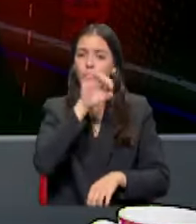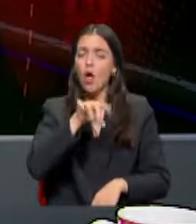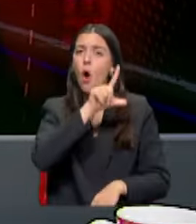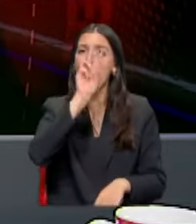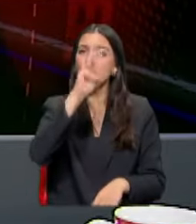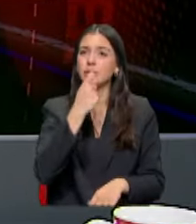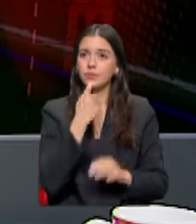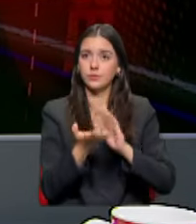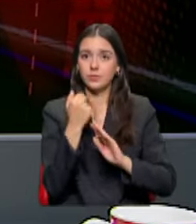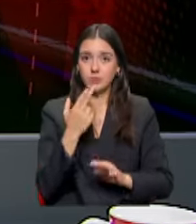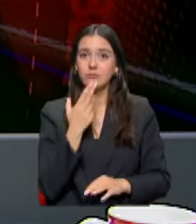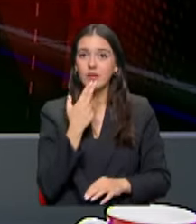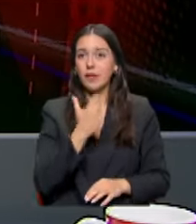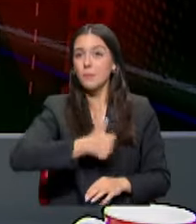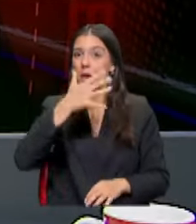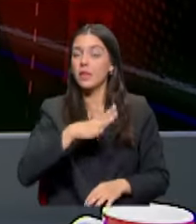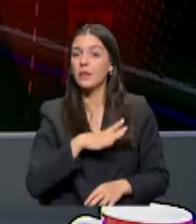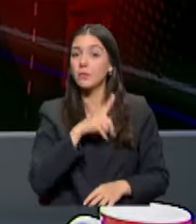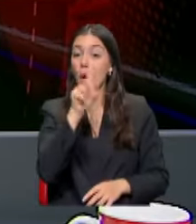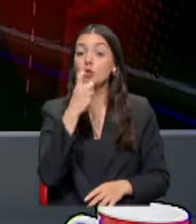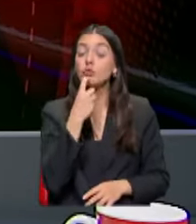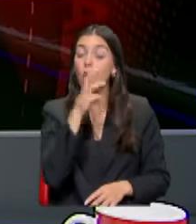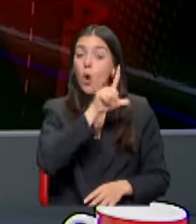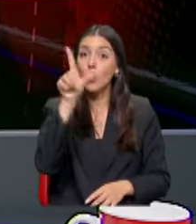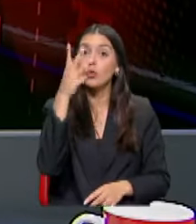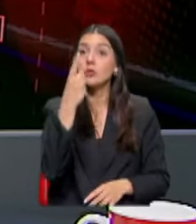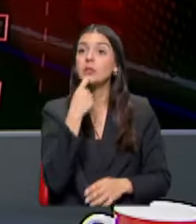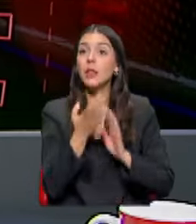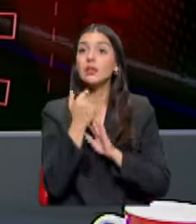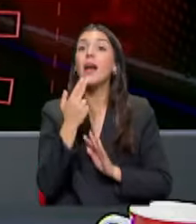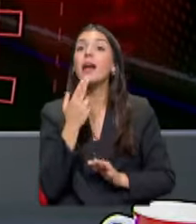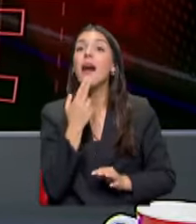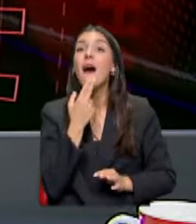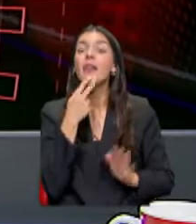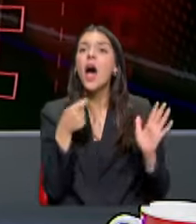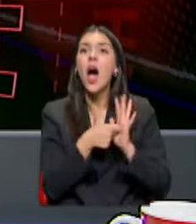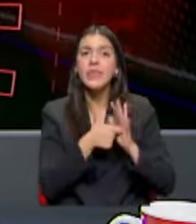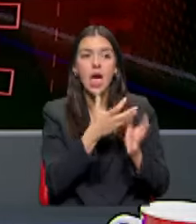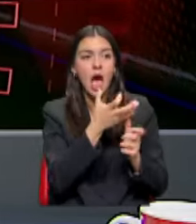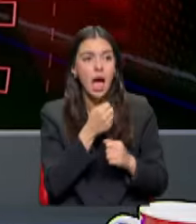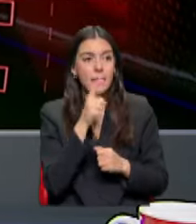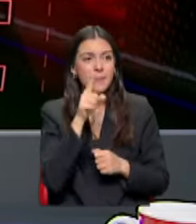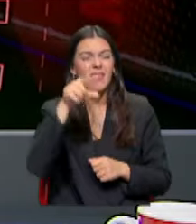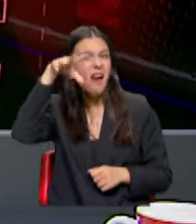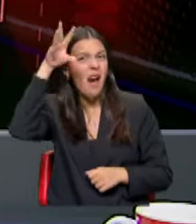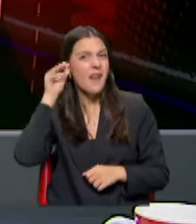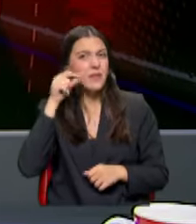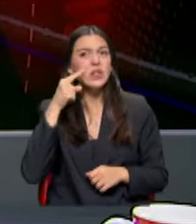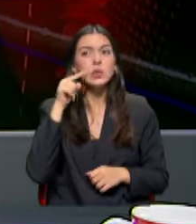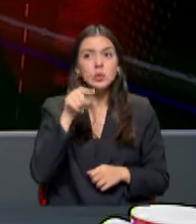önce Kadın Bakanlığımız vardı bizim. Kadın Bakanlığımız. Kadının adını ağzına almaya utanan bir anlayış